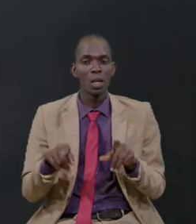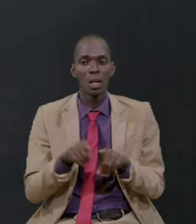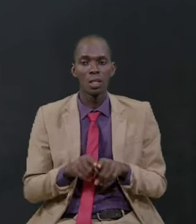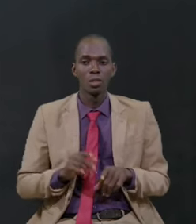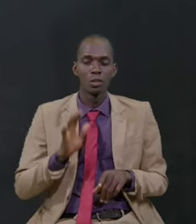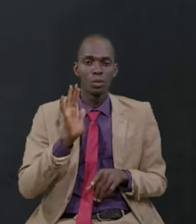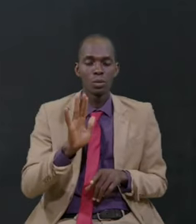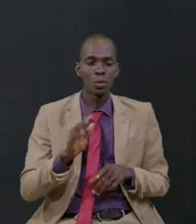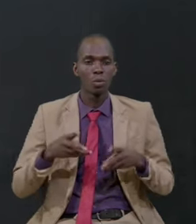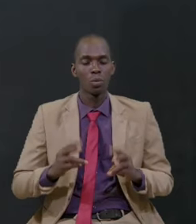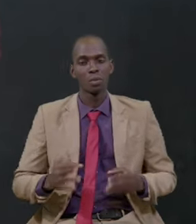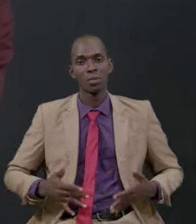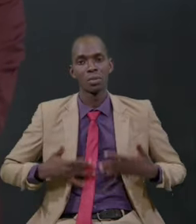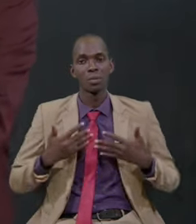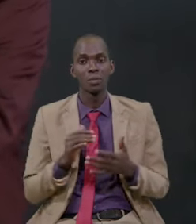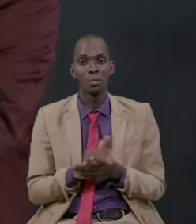comme mode de vie.